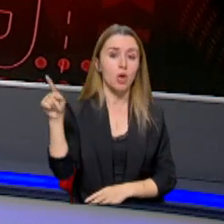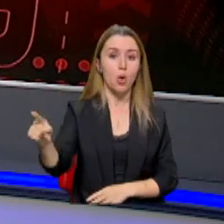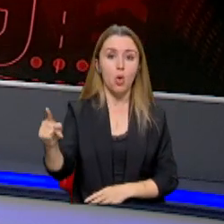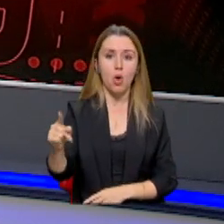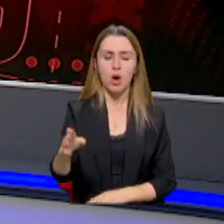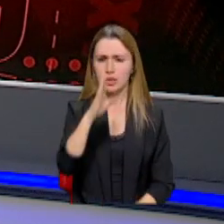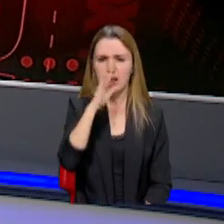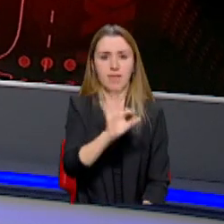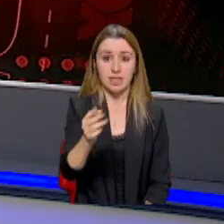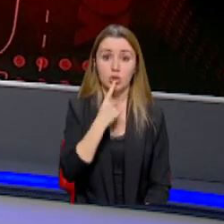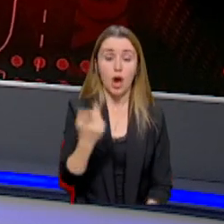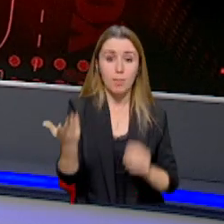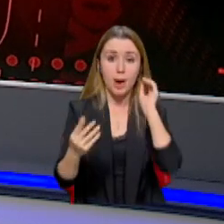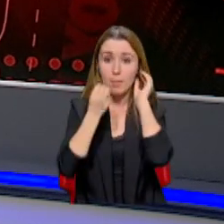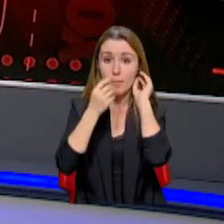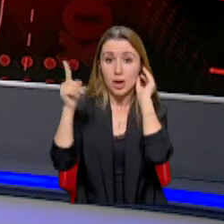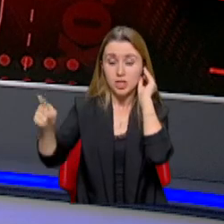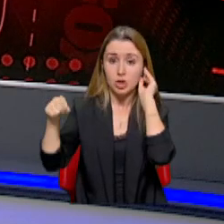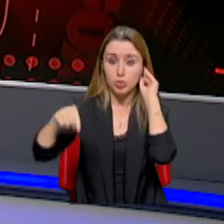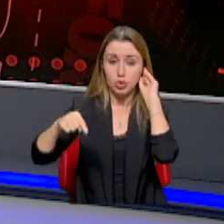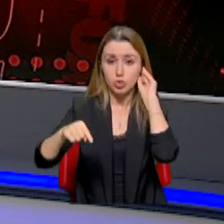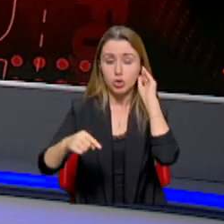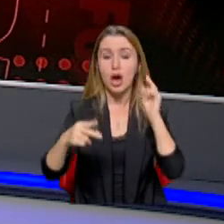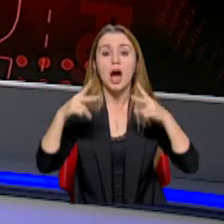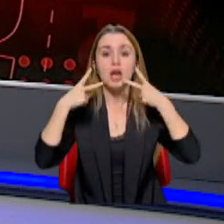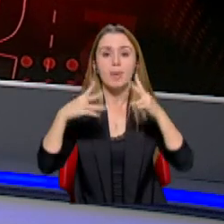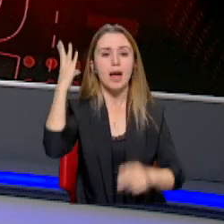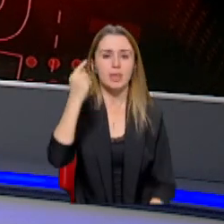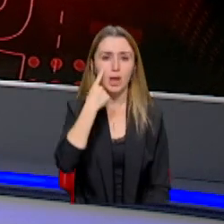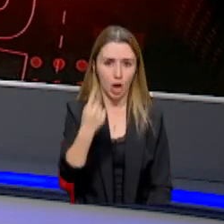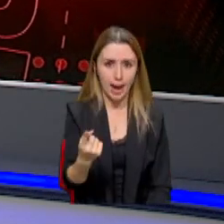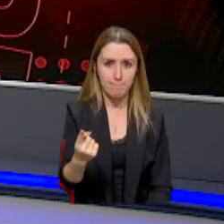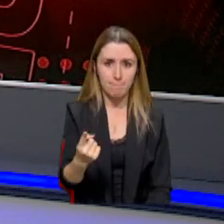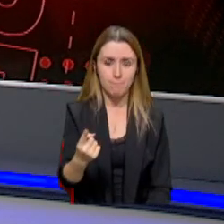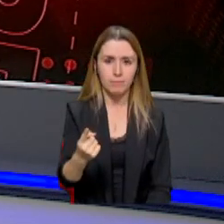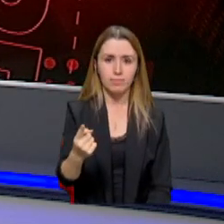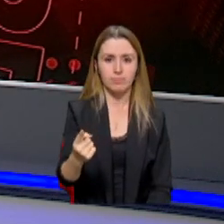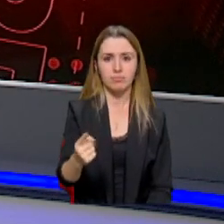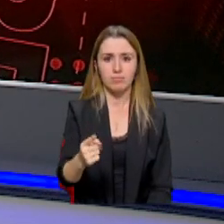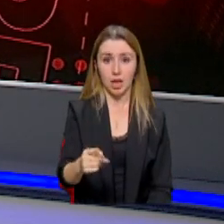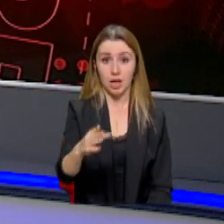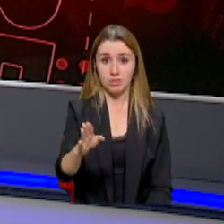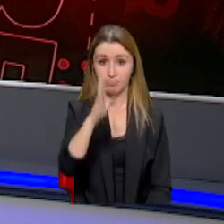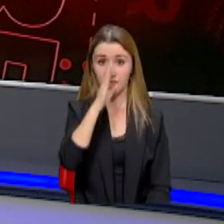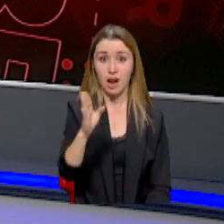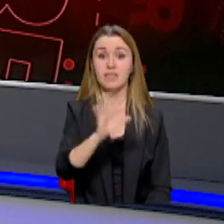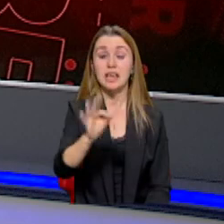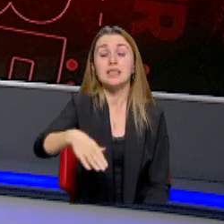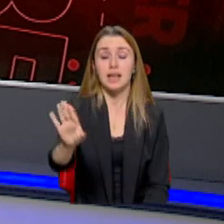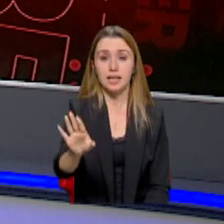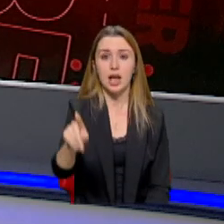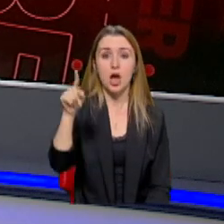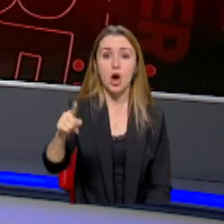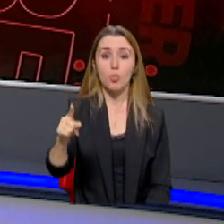taraf değiliz dese de Bahçeli'nin bugünkü açıklamalarından anlıyoruz ki bildiğiniz taraf Cumhur ittifakı